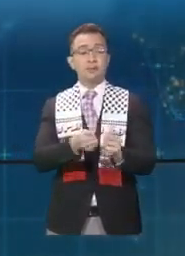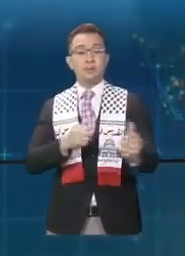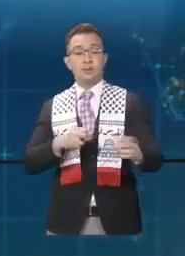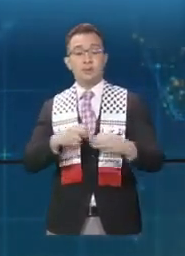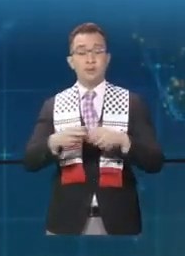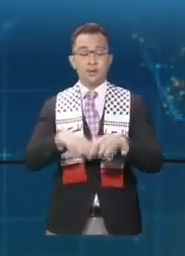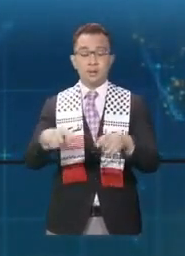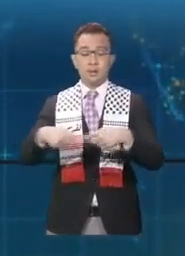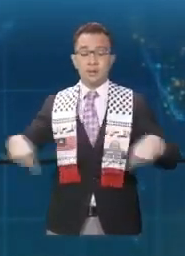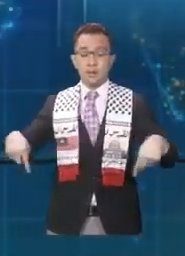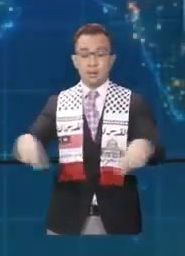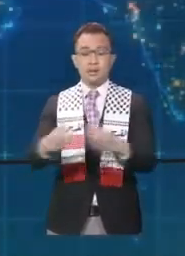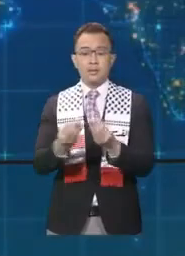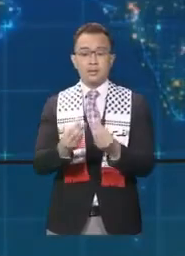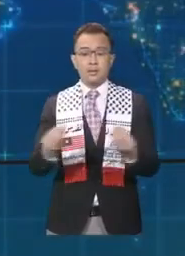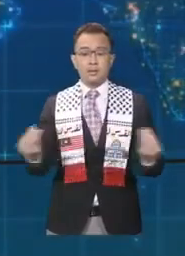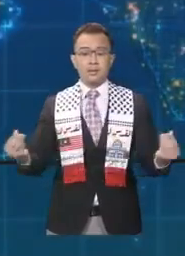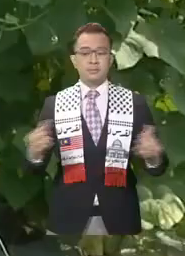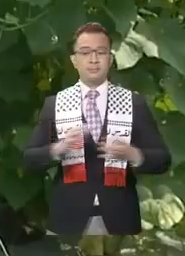ruang dan